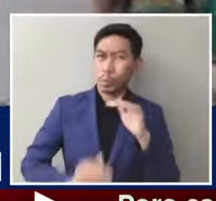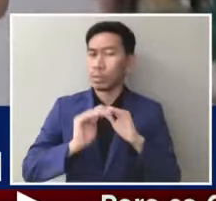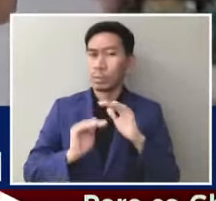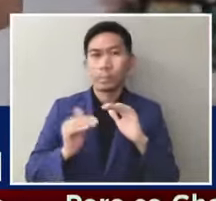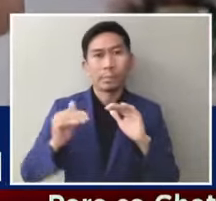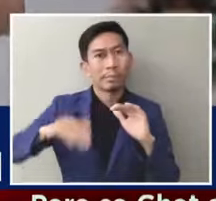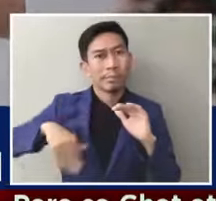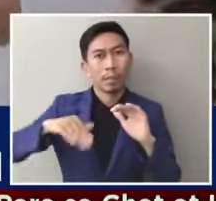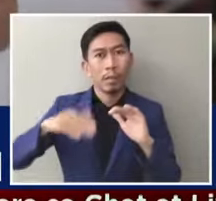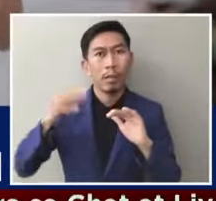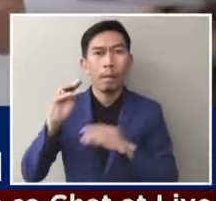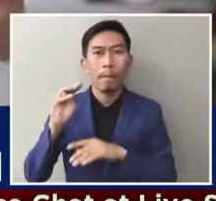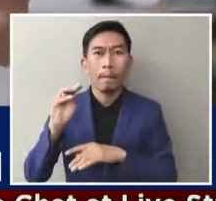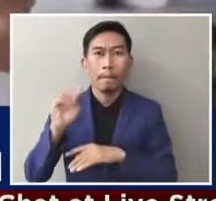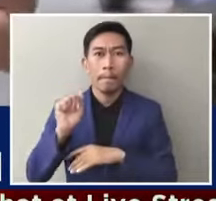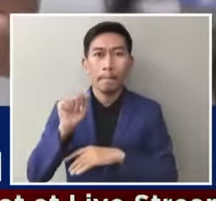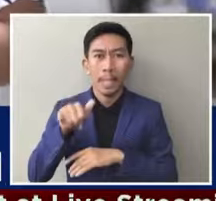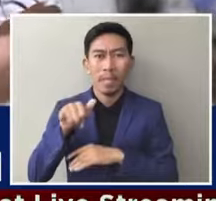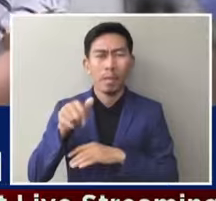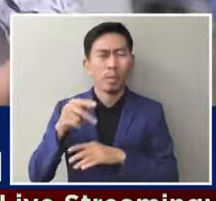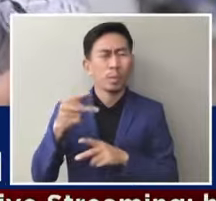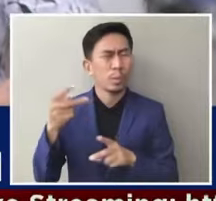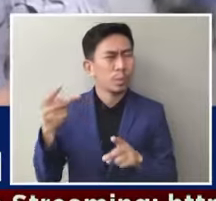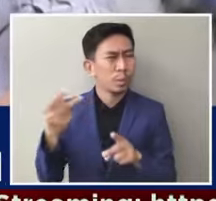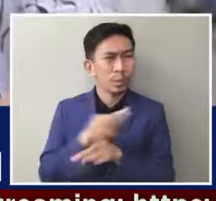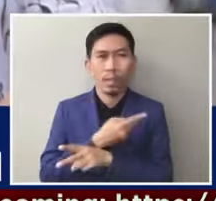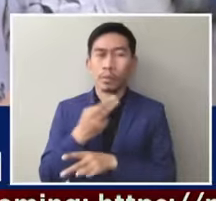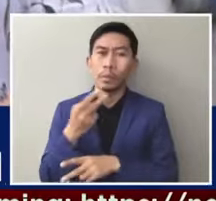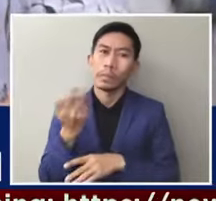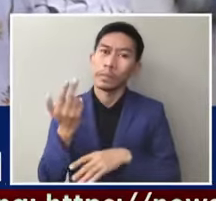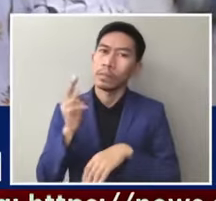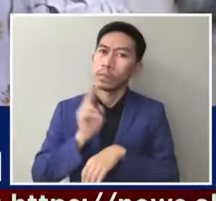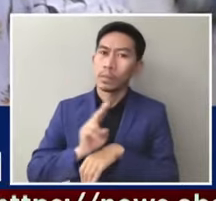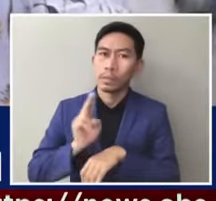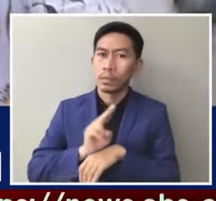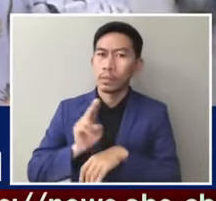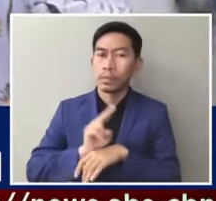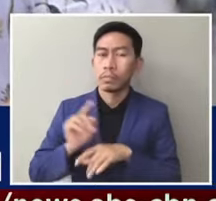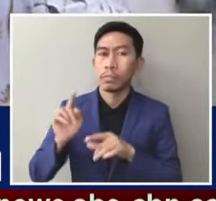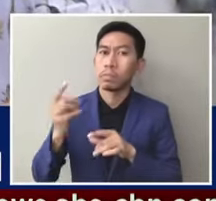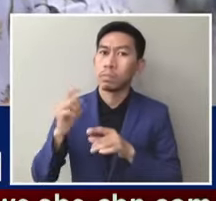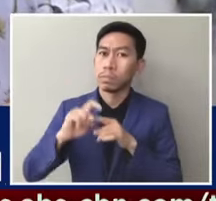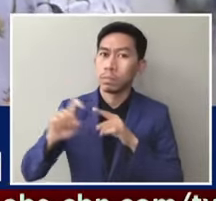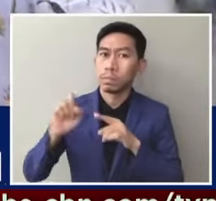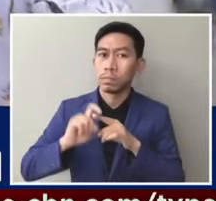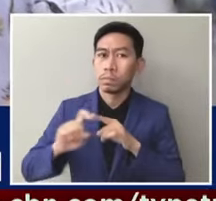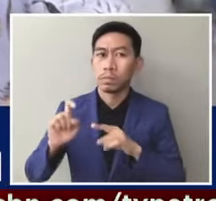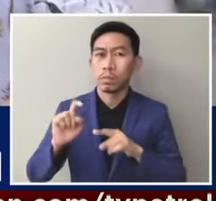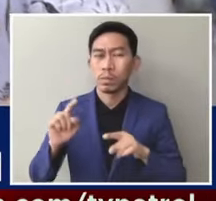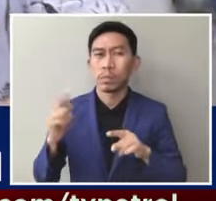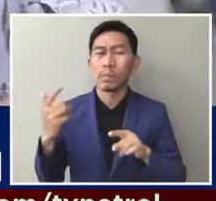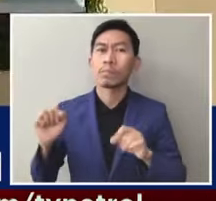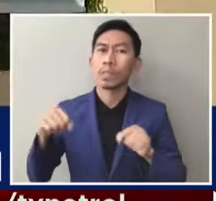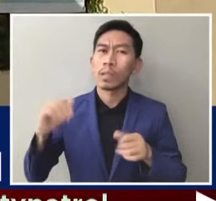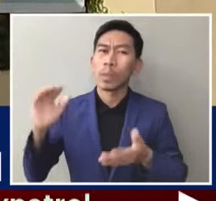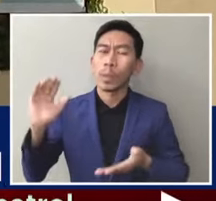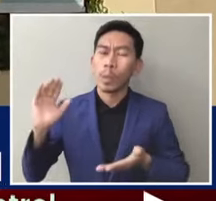ang inaasahang pinakamatinding konsumo sa kuryente para lang mapawi ang napakainit na